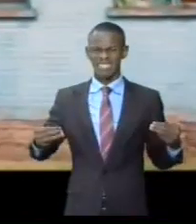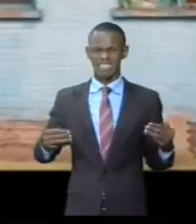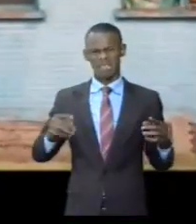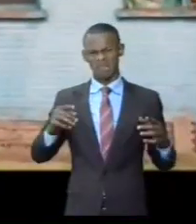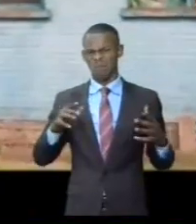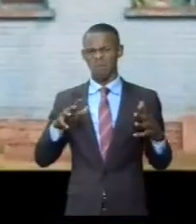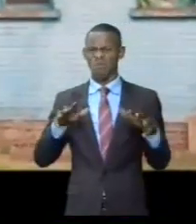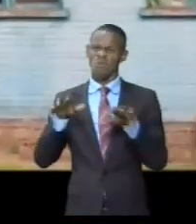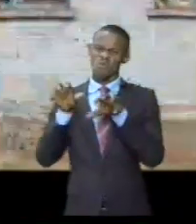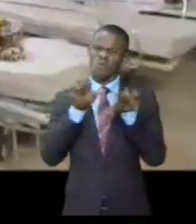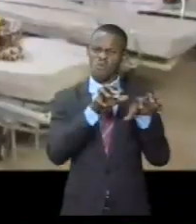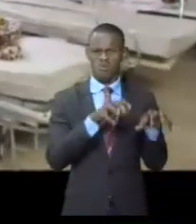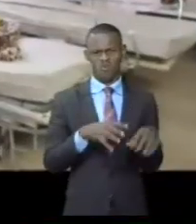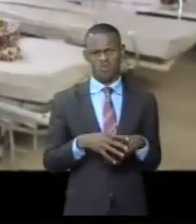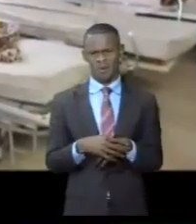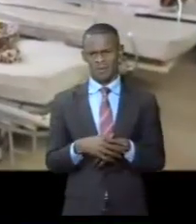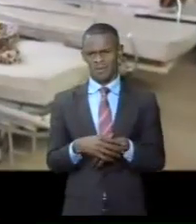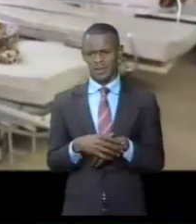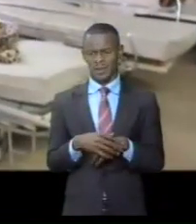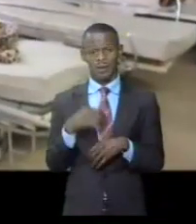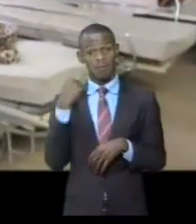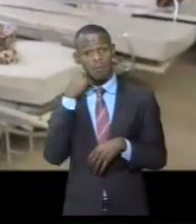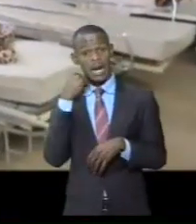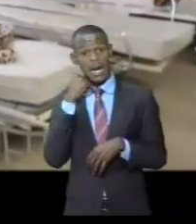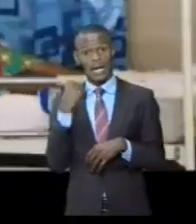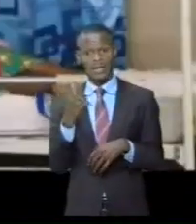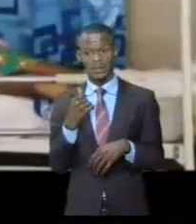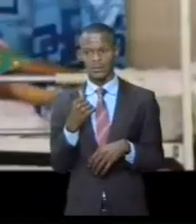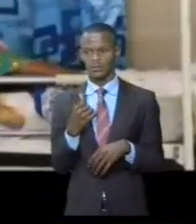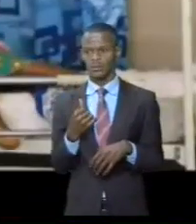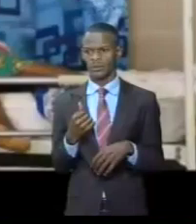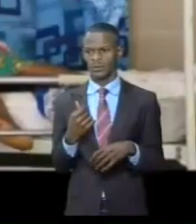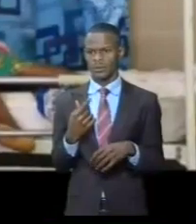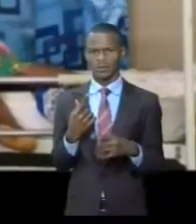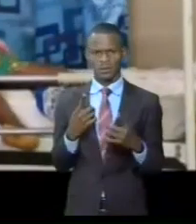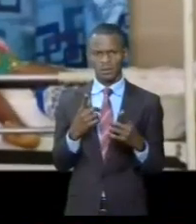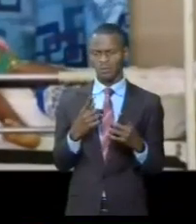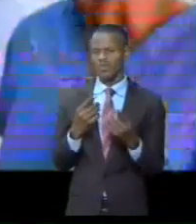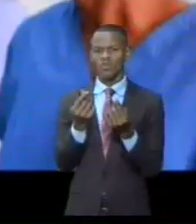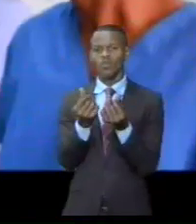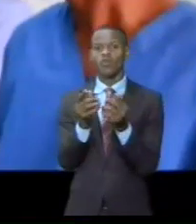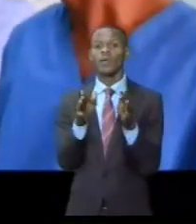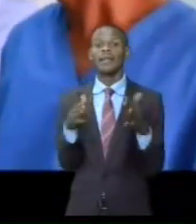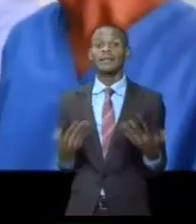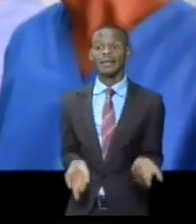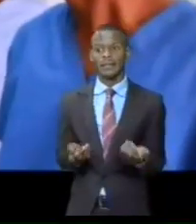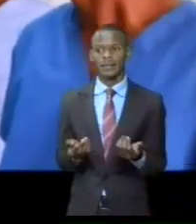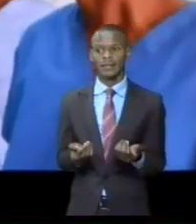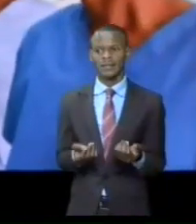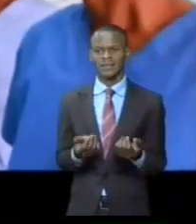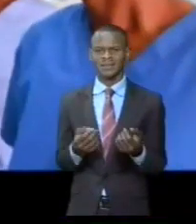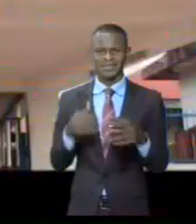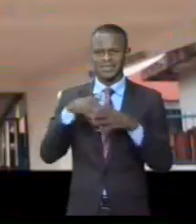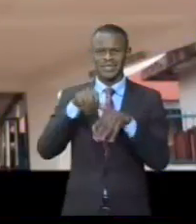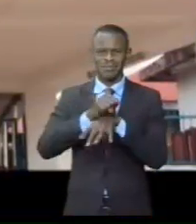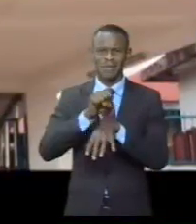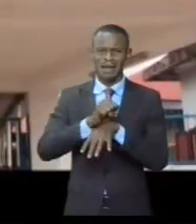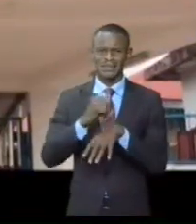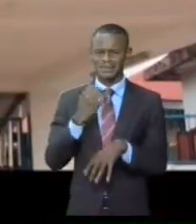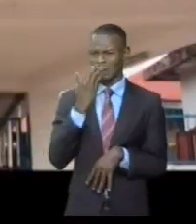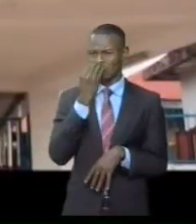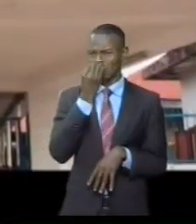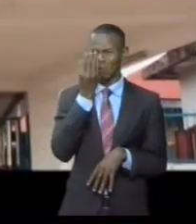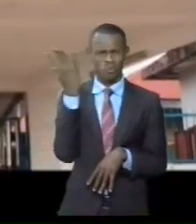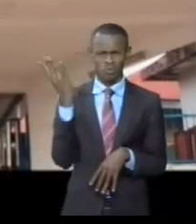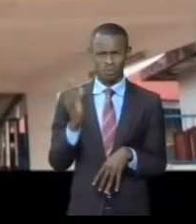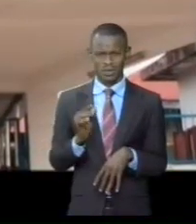vétustes, le personnel soignant, médecins et infirmiers rechignent la misère dans de locaux aux odeurs nauséabondes. L'hôpital